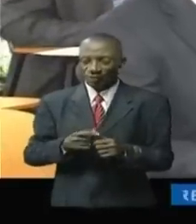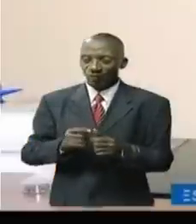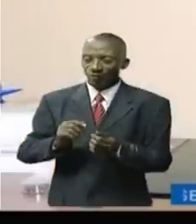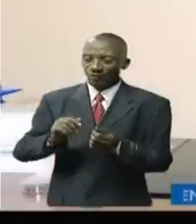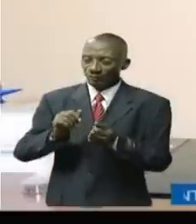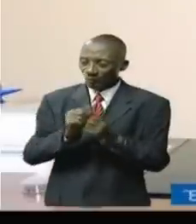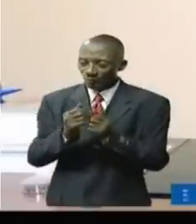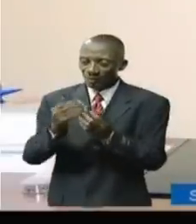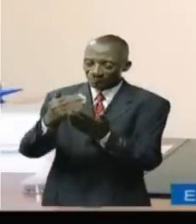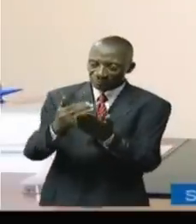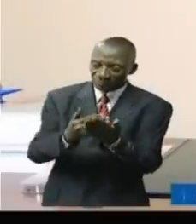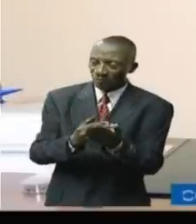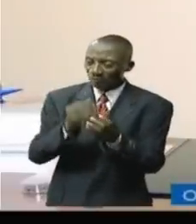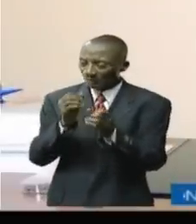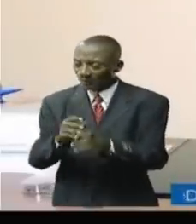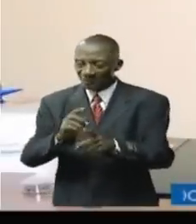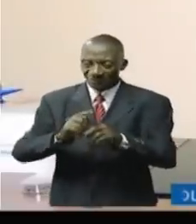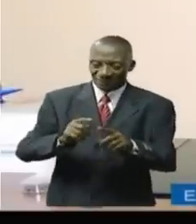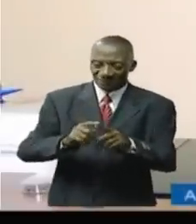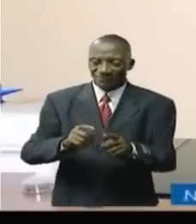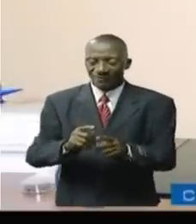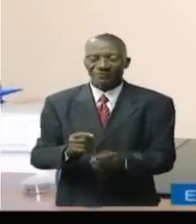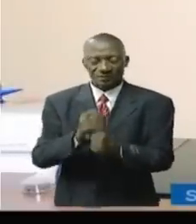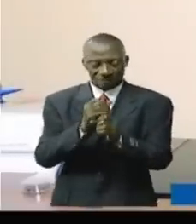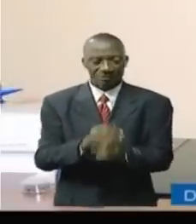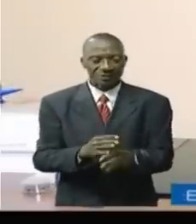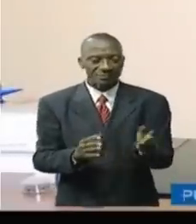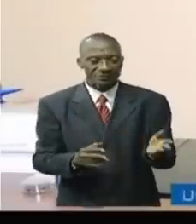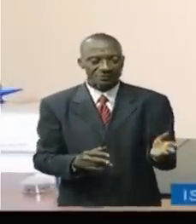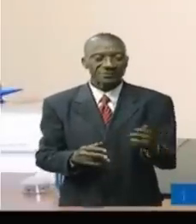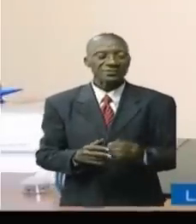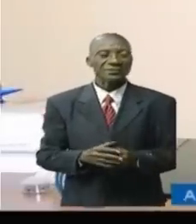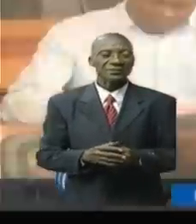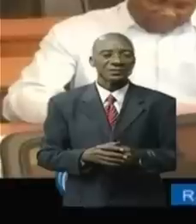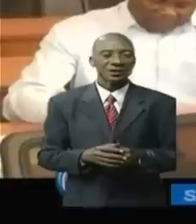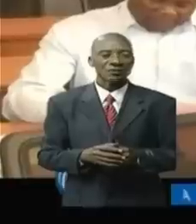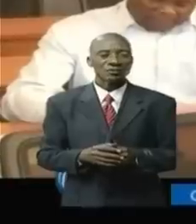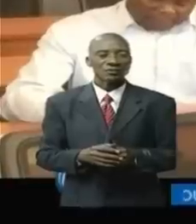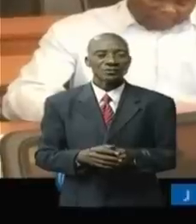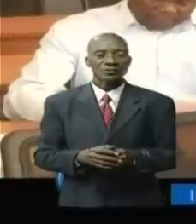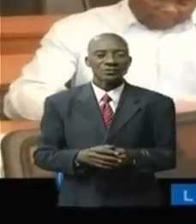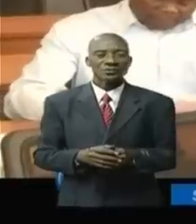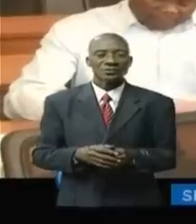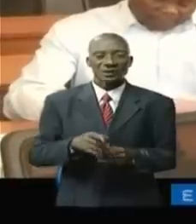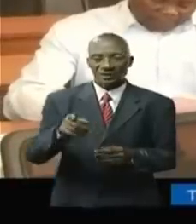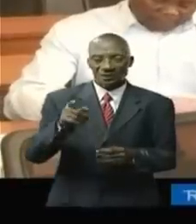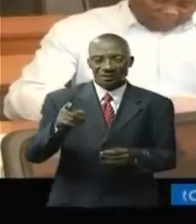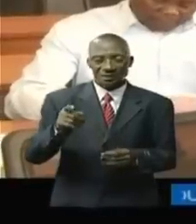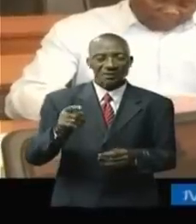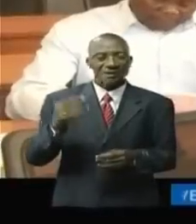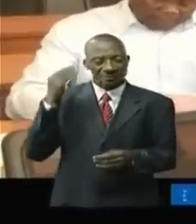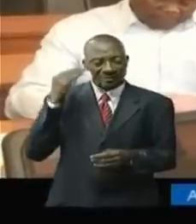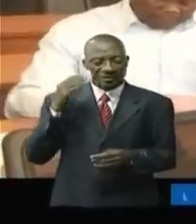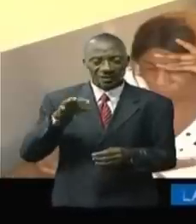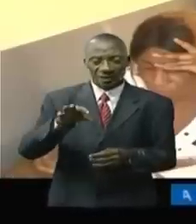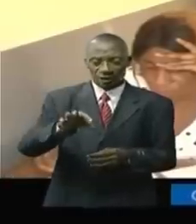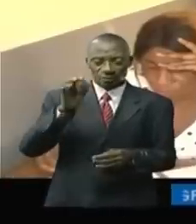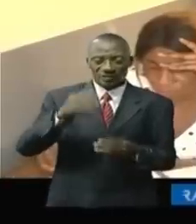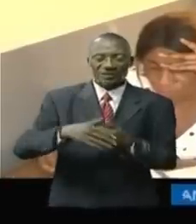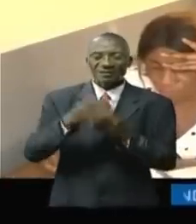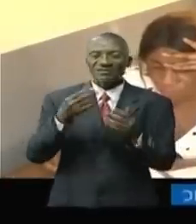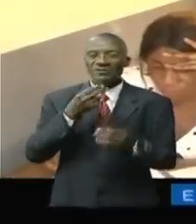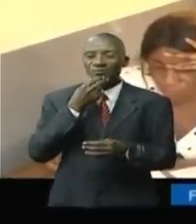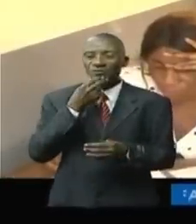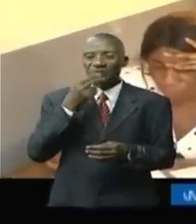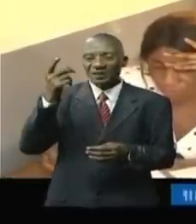directeur général de l'ENF, Jean-Paul Yembotampakanya, lui a choisi la ville de Mbujimayi pour le lancement de ce